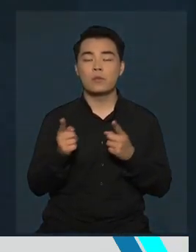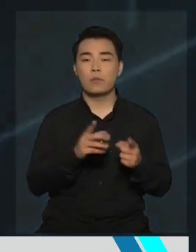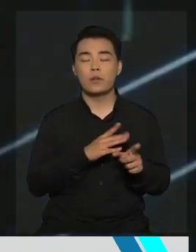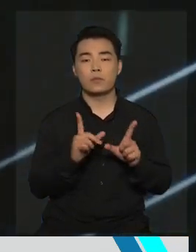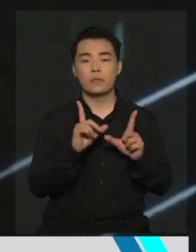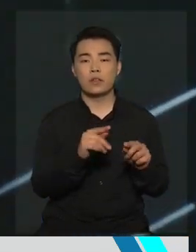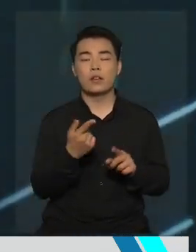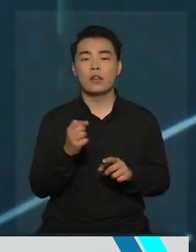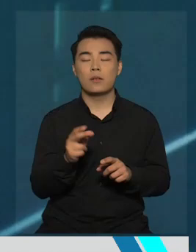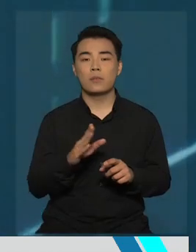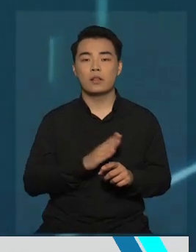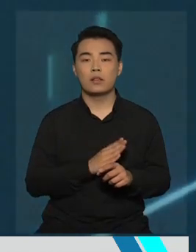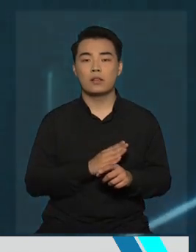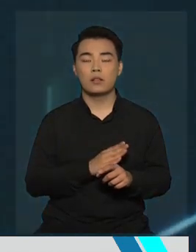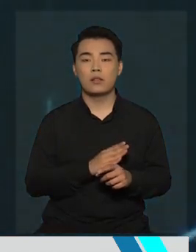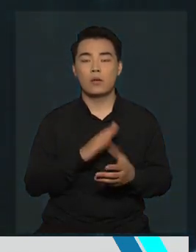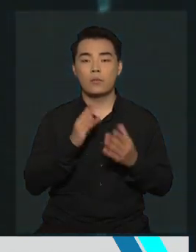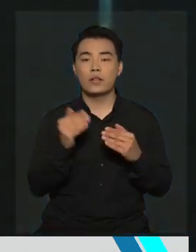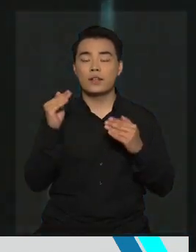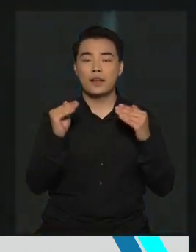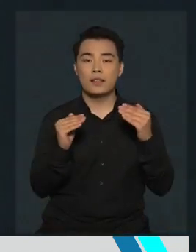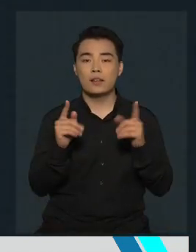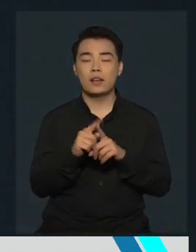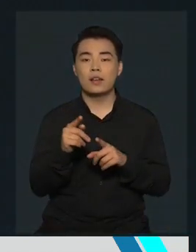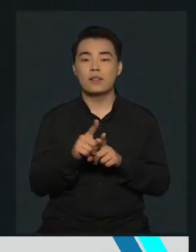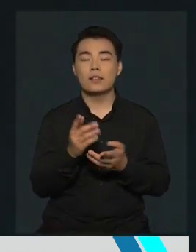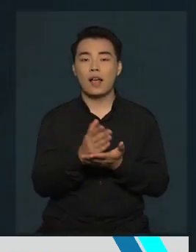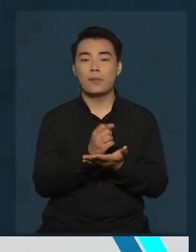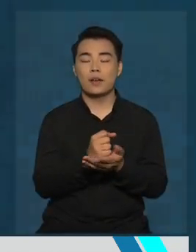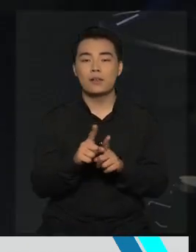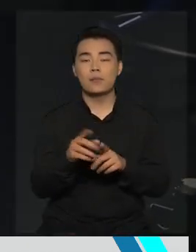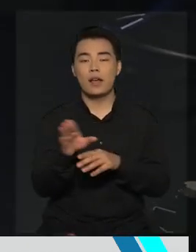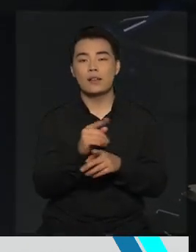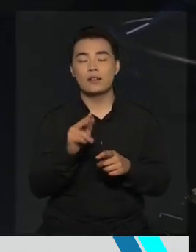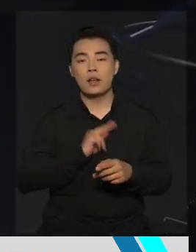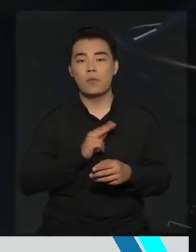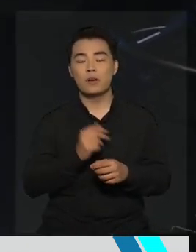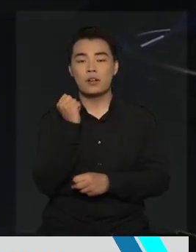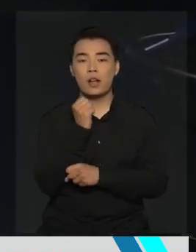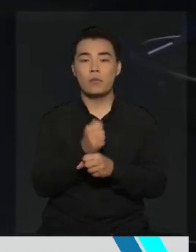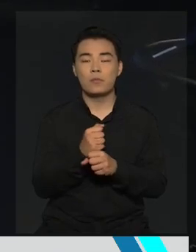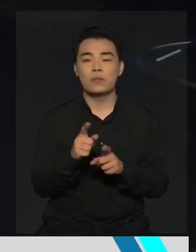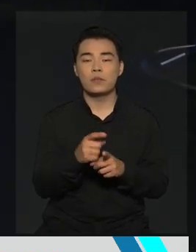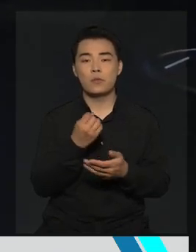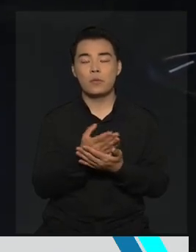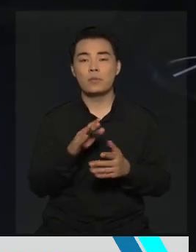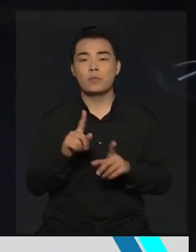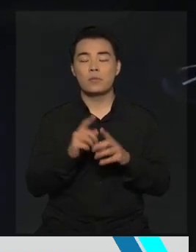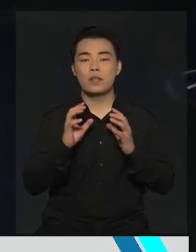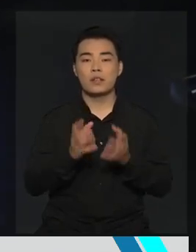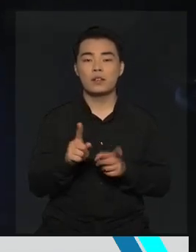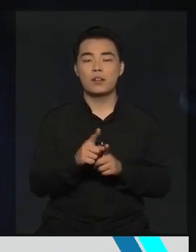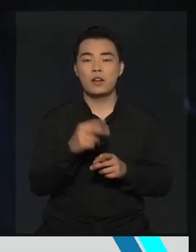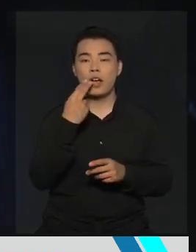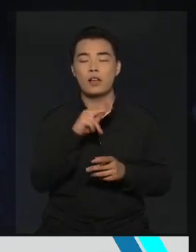молодежь говорит, хантят, да, то есть рекрутинг, он кадры, человеческий капитал, это на самом деле очень большая ценность в современном мире, качественный человеческий